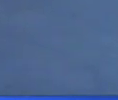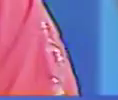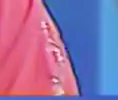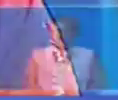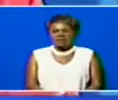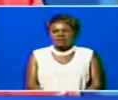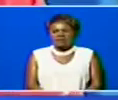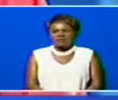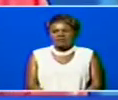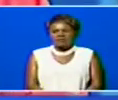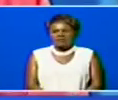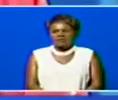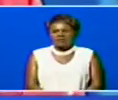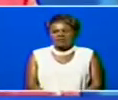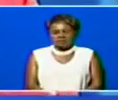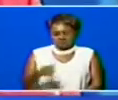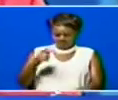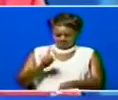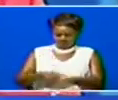Nilipokuwa na grow,